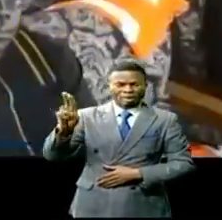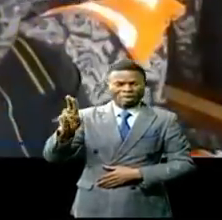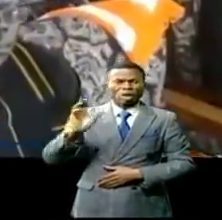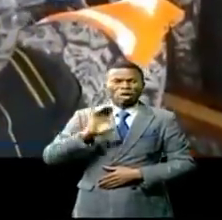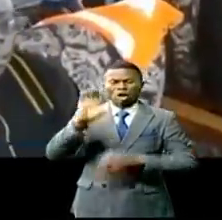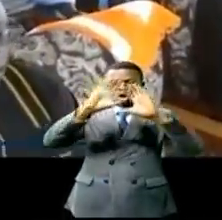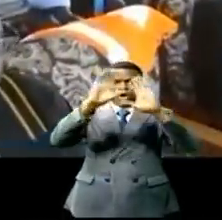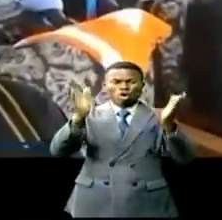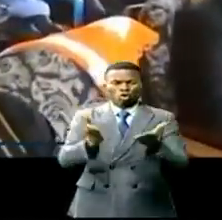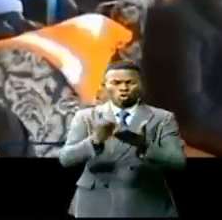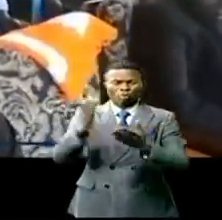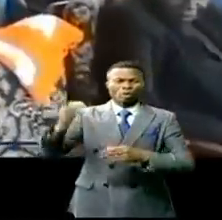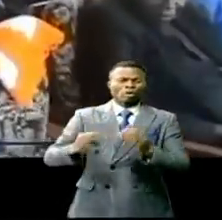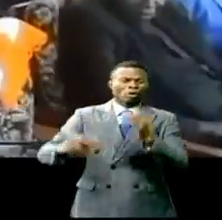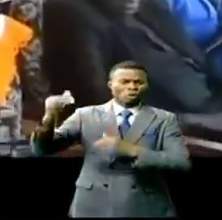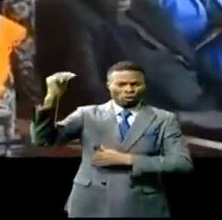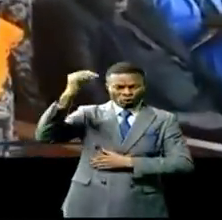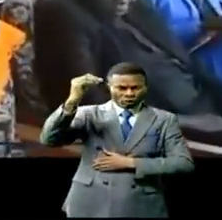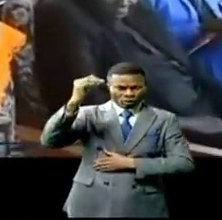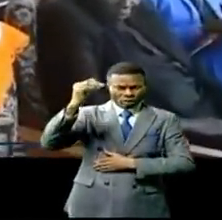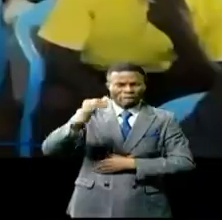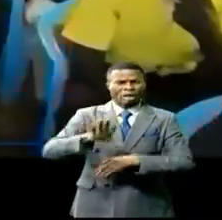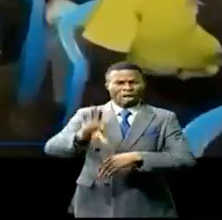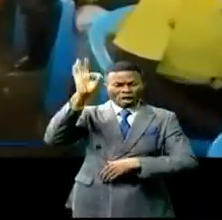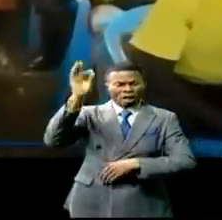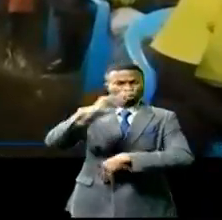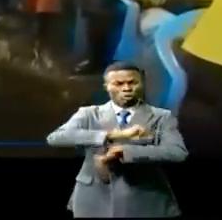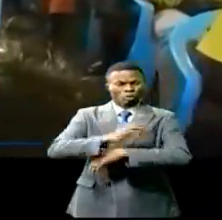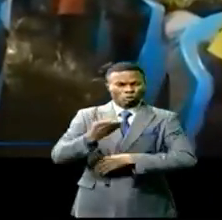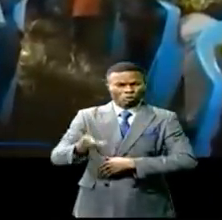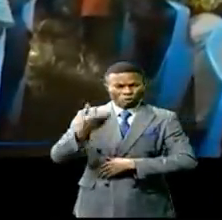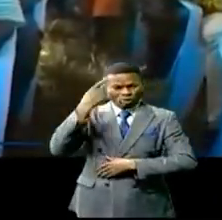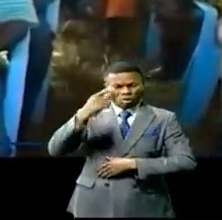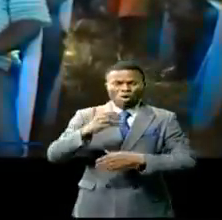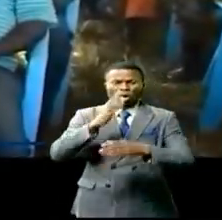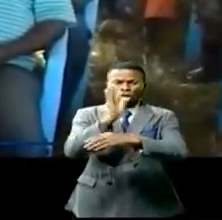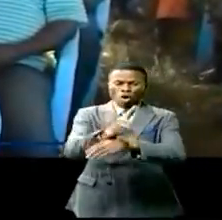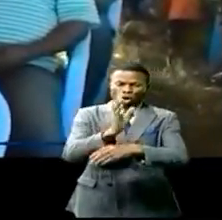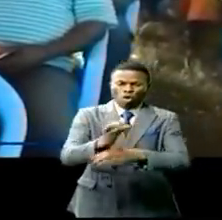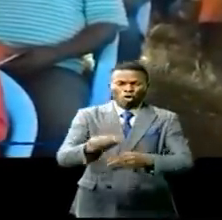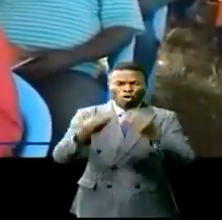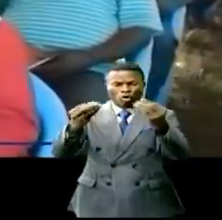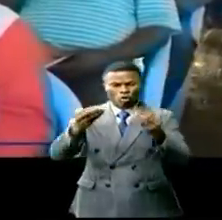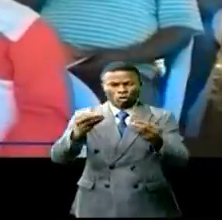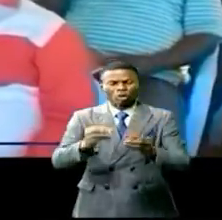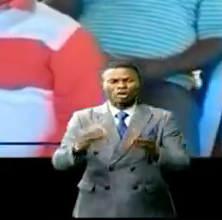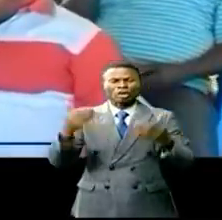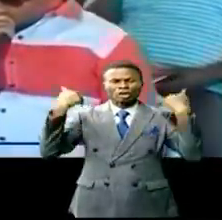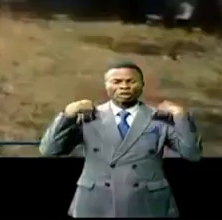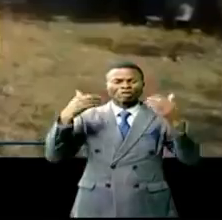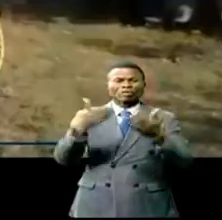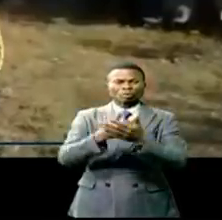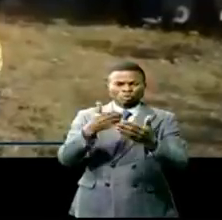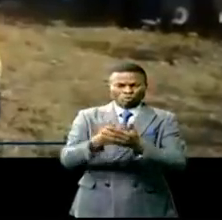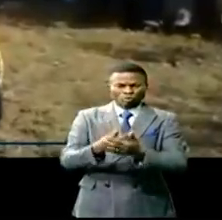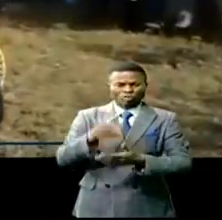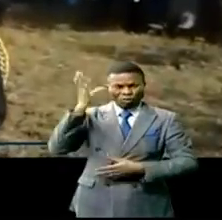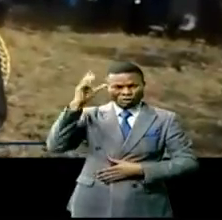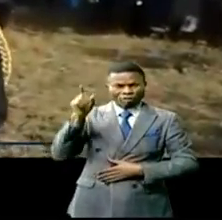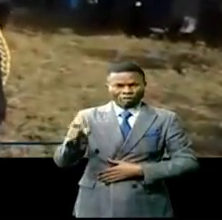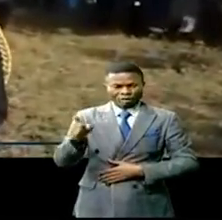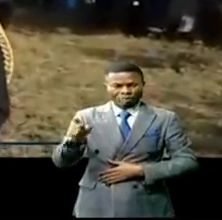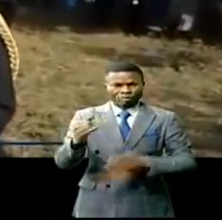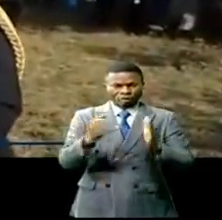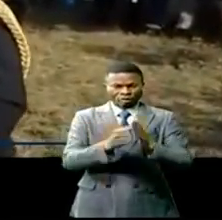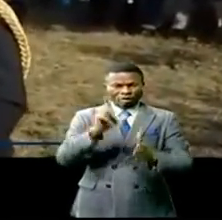serment petit à bakou lukinda a profité de cette occasion pour prodiguer des conseils sages est assez nouveau chef de groupement c'est ce que